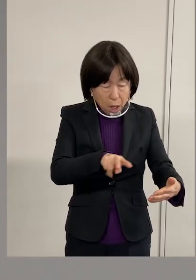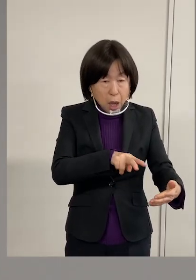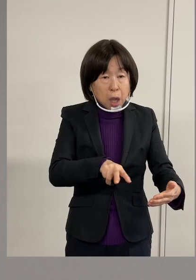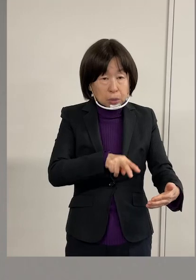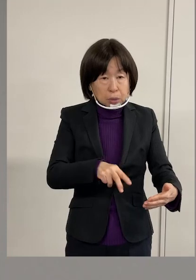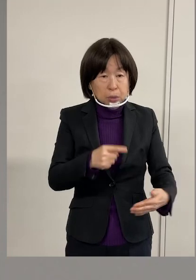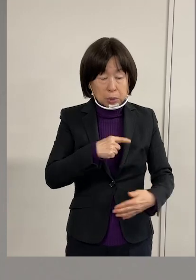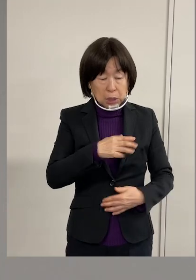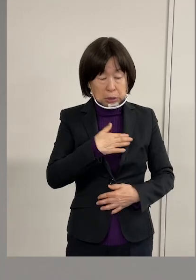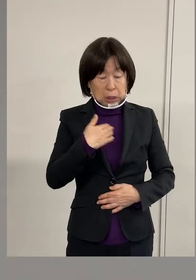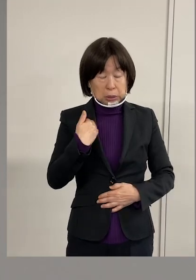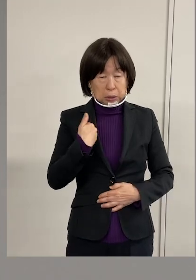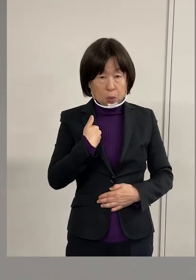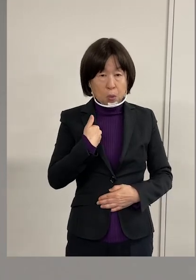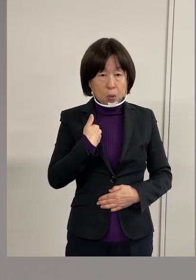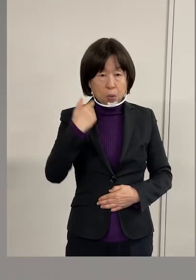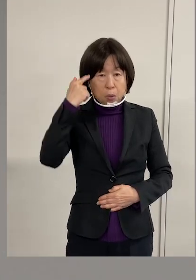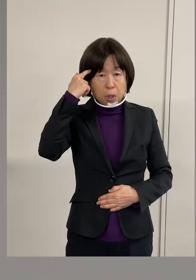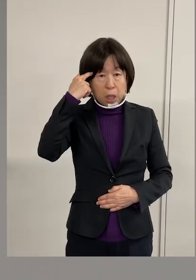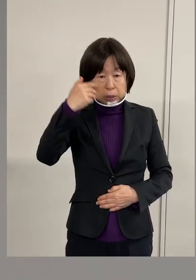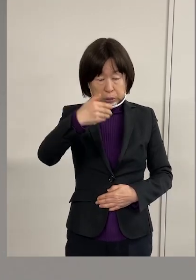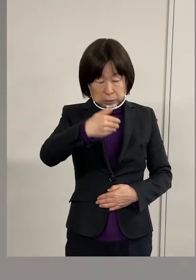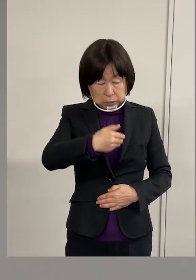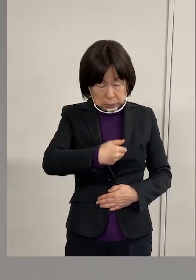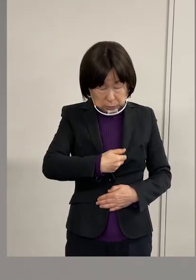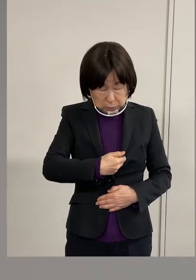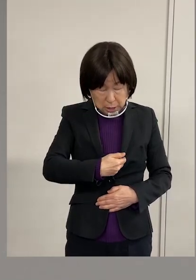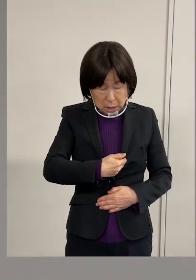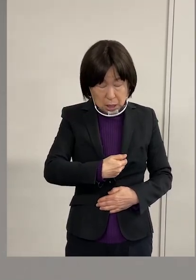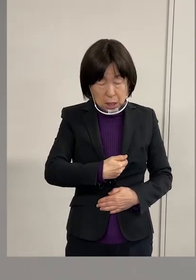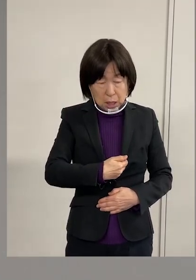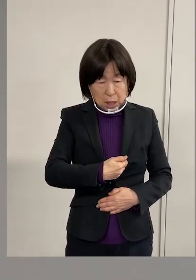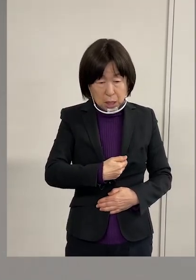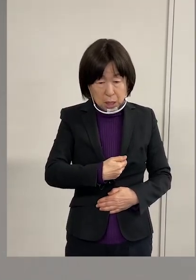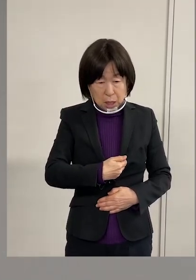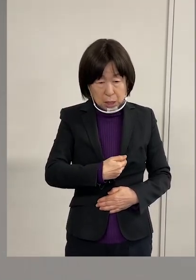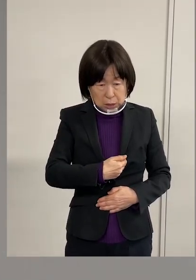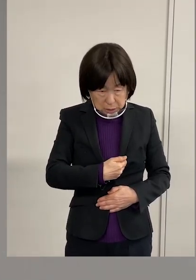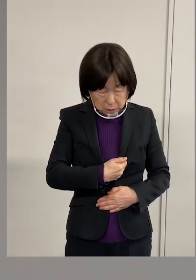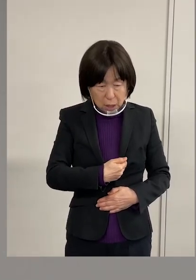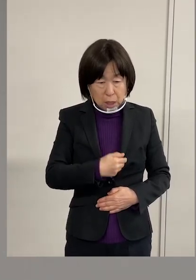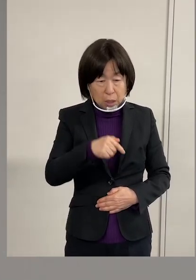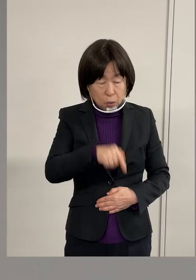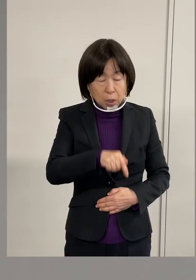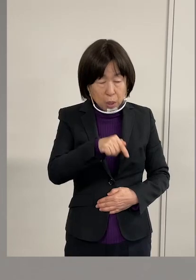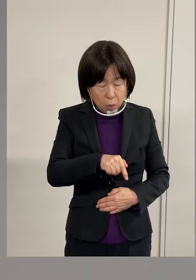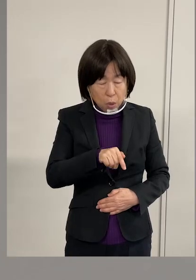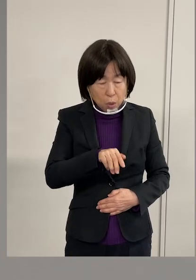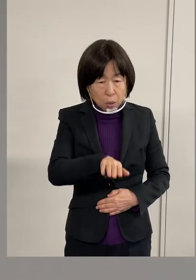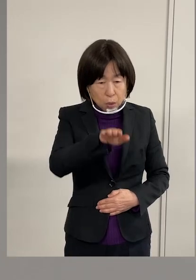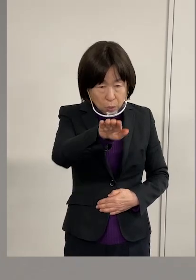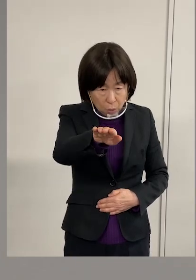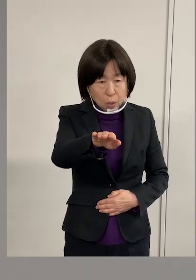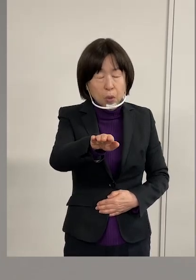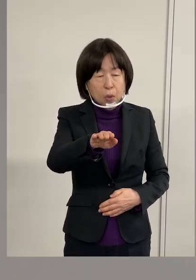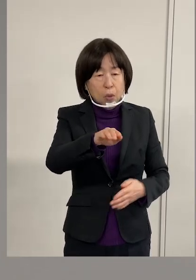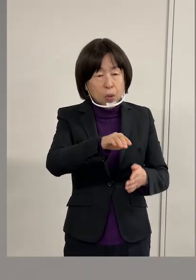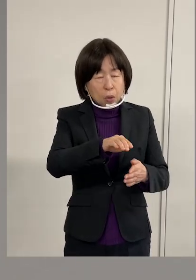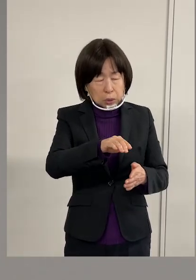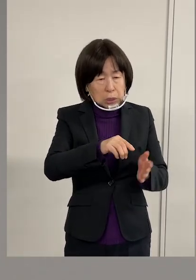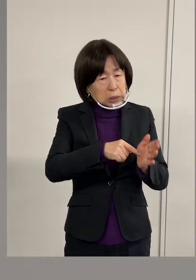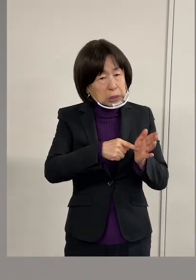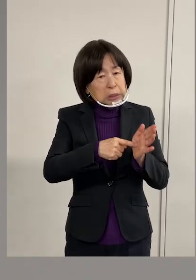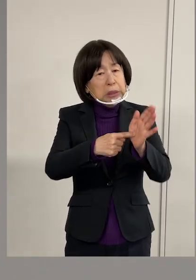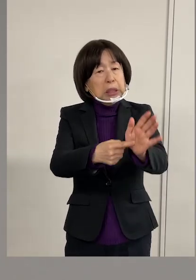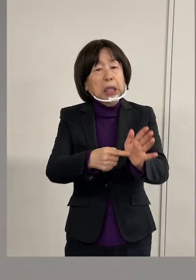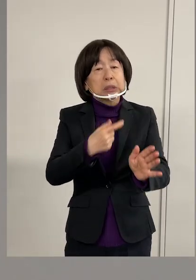反省点として、まあ、その点を今後の対応にしっかりと活かしていく必要があるというふうに考えています。